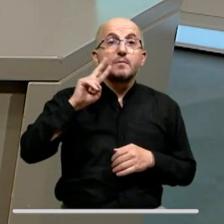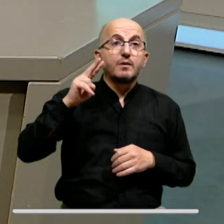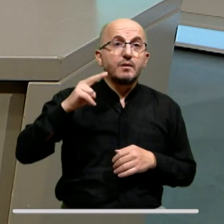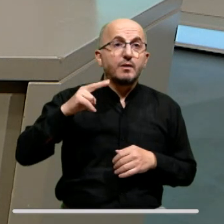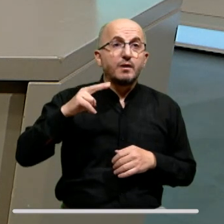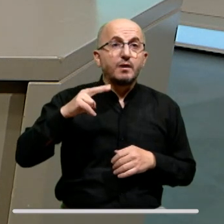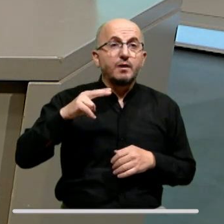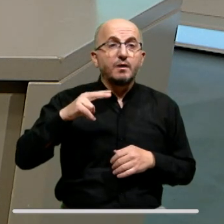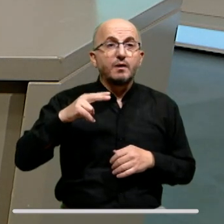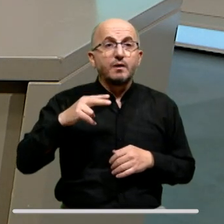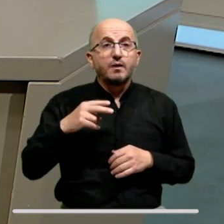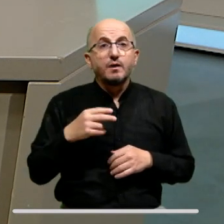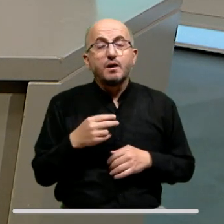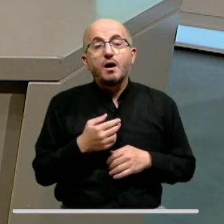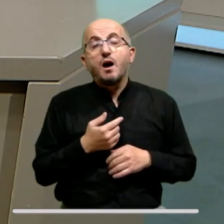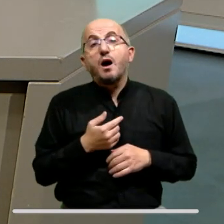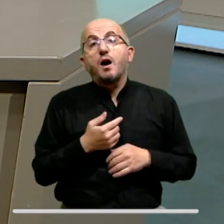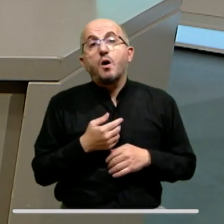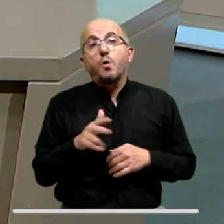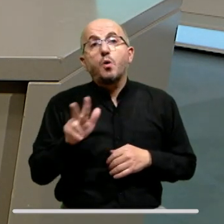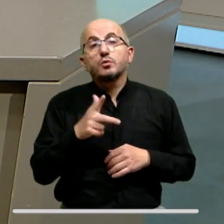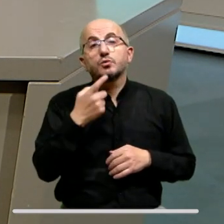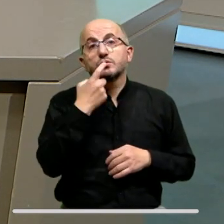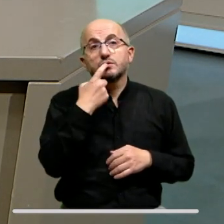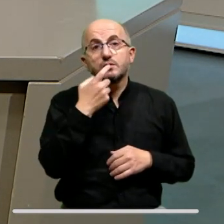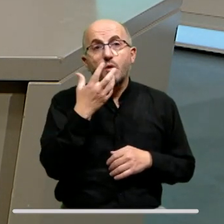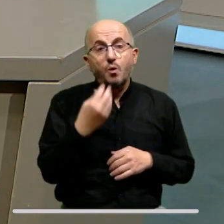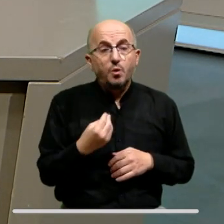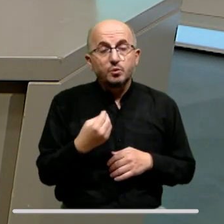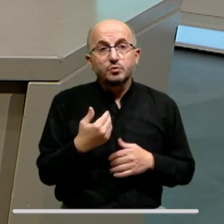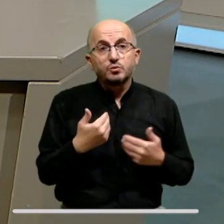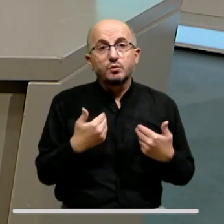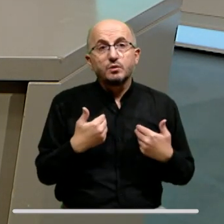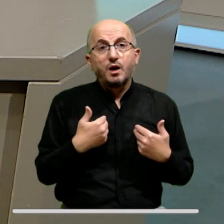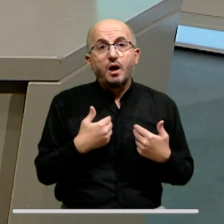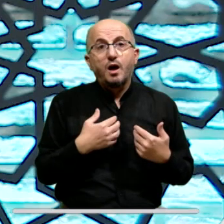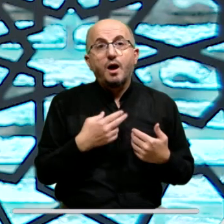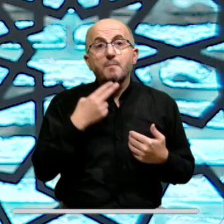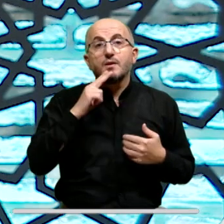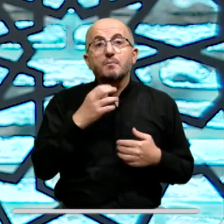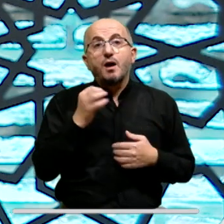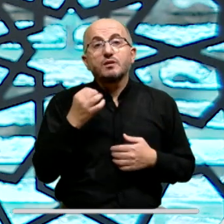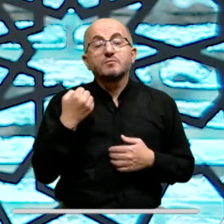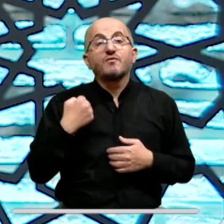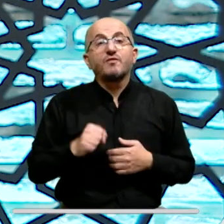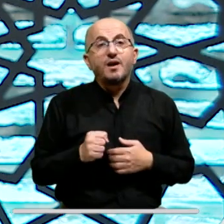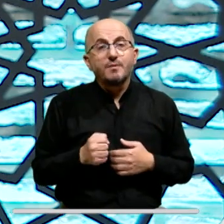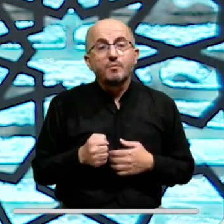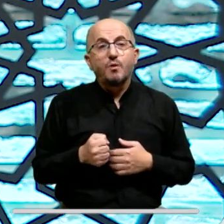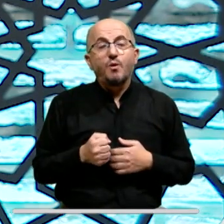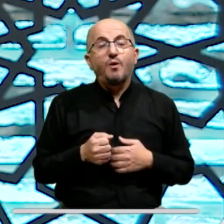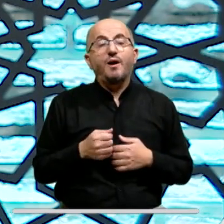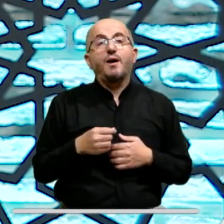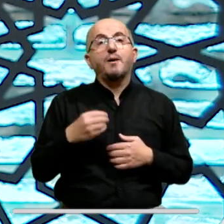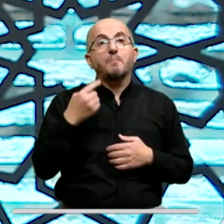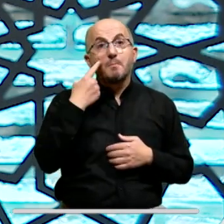kız kardeşim benim altınlarım inkar diye vermiyor. Ne yapmam lazım? Halel mi etmem lazım? Soralım Beyhan abla, bakalım ne